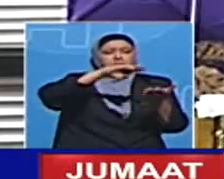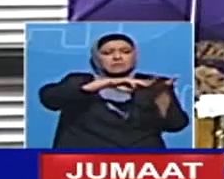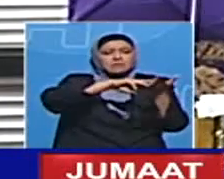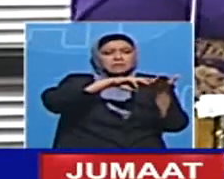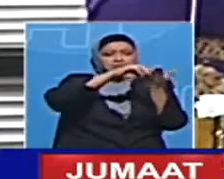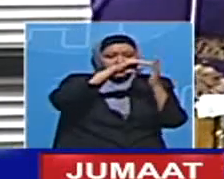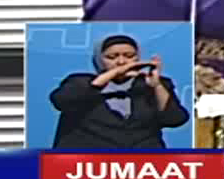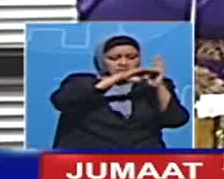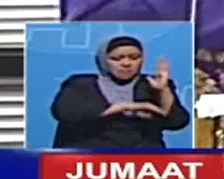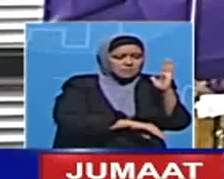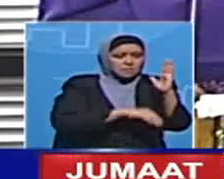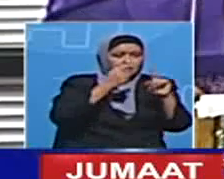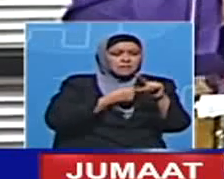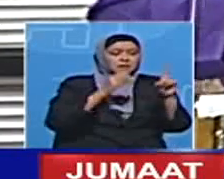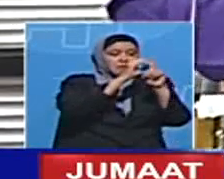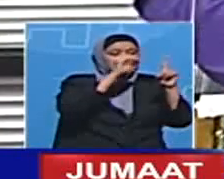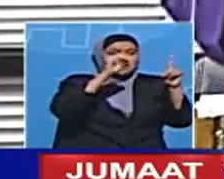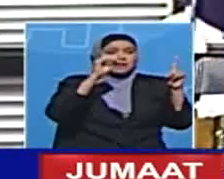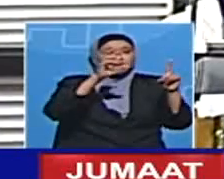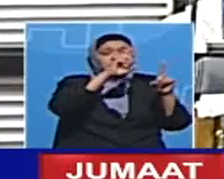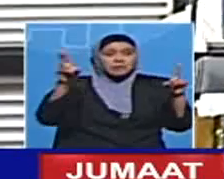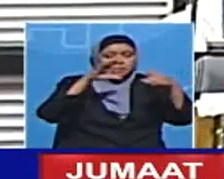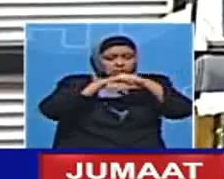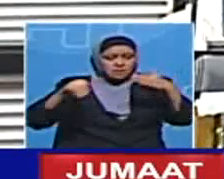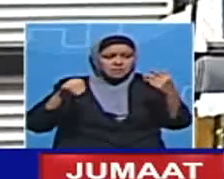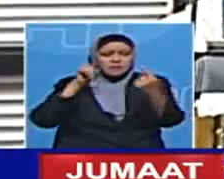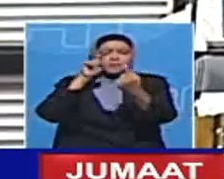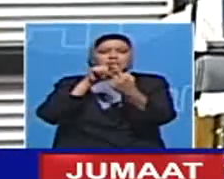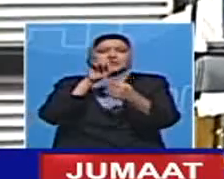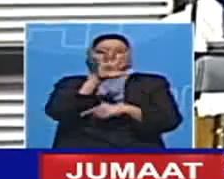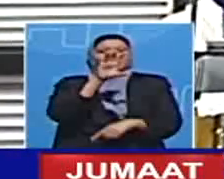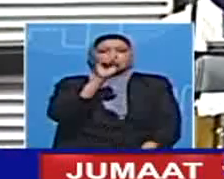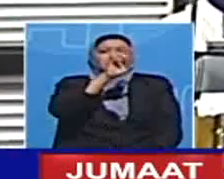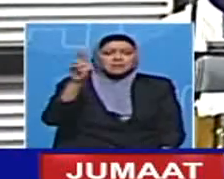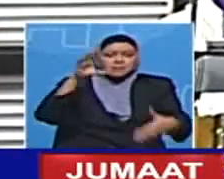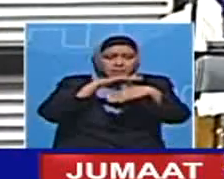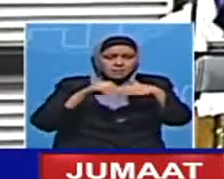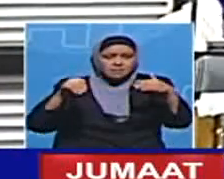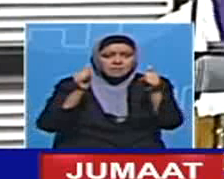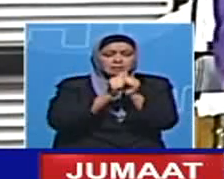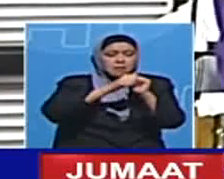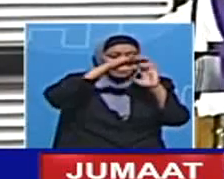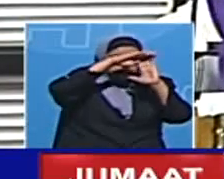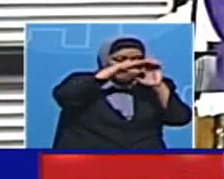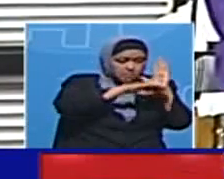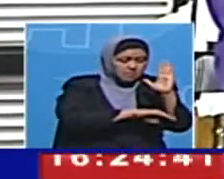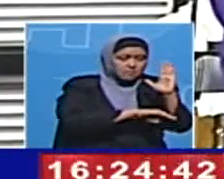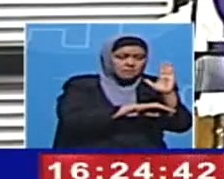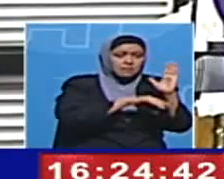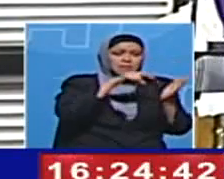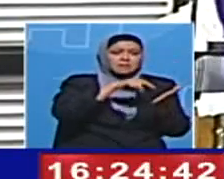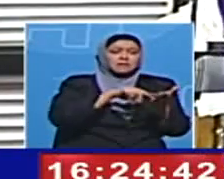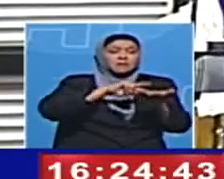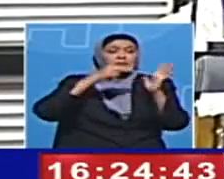daripada r000 kepada r50000 dengan penurunan thresold ini